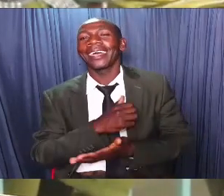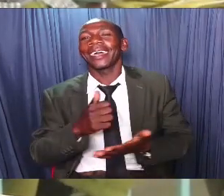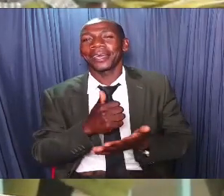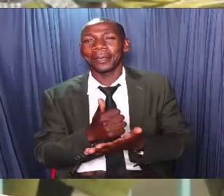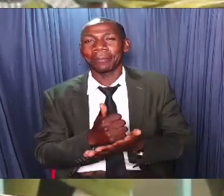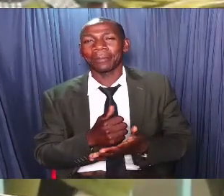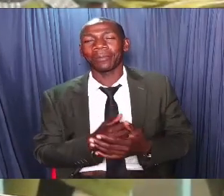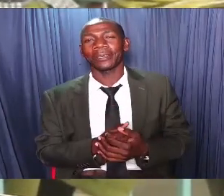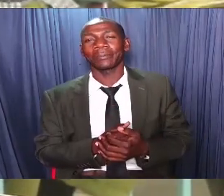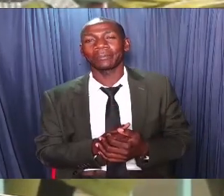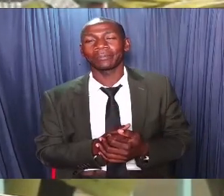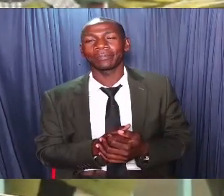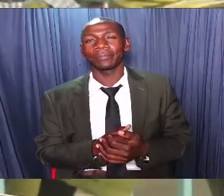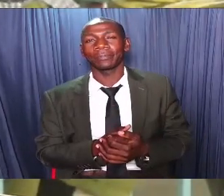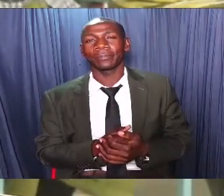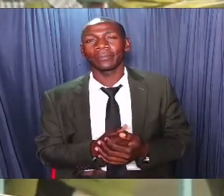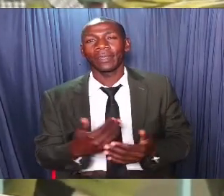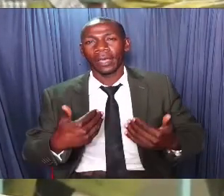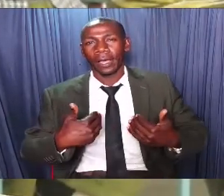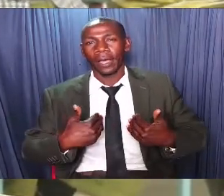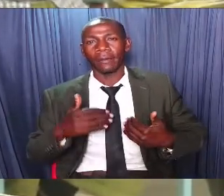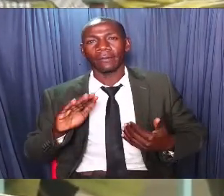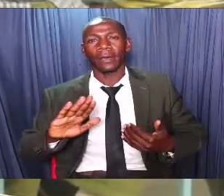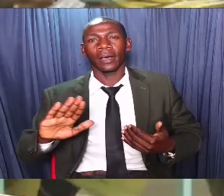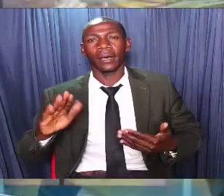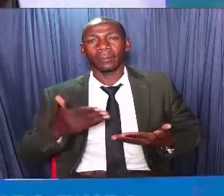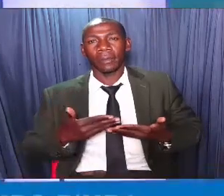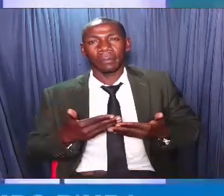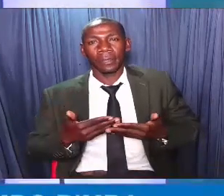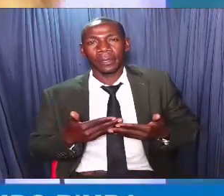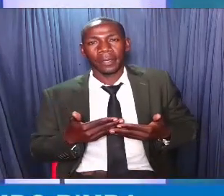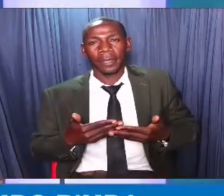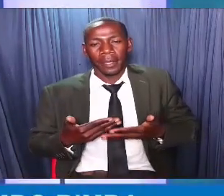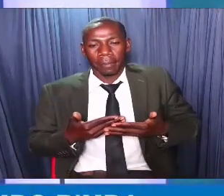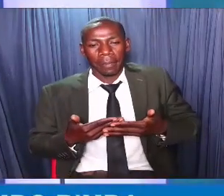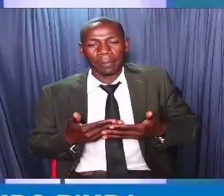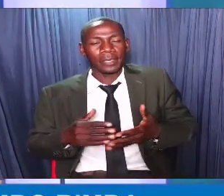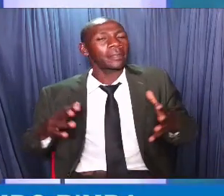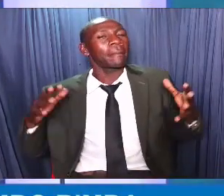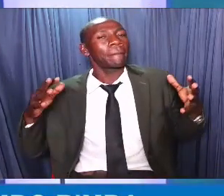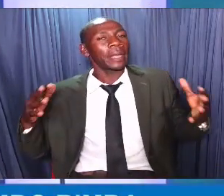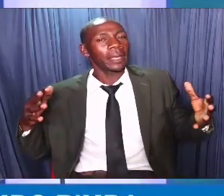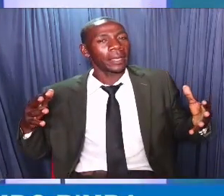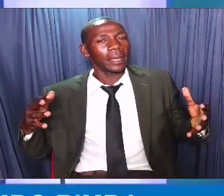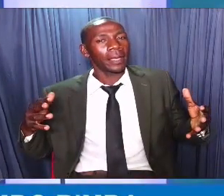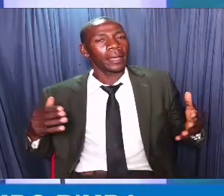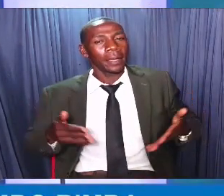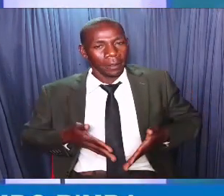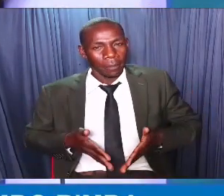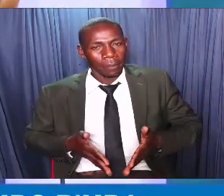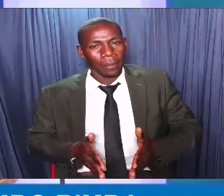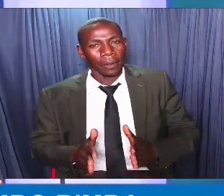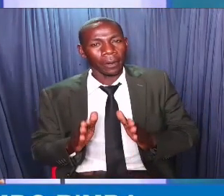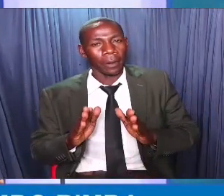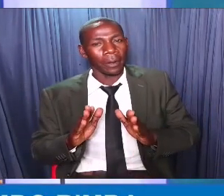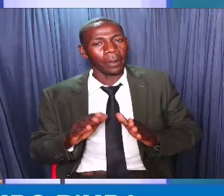Amen. Amen. Yuko na mwanawe. The child. Anasema mwana mkubwa. They say a very big boy. Na akazaliwa kwa njia ya